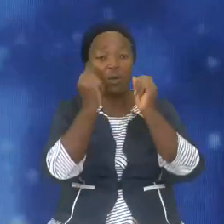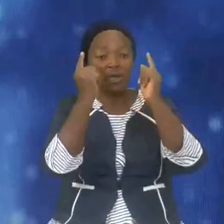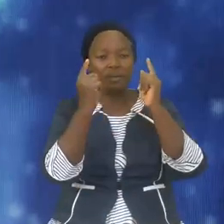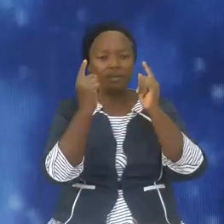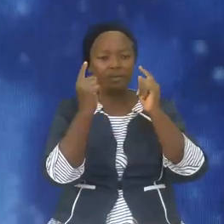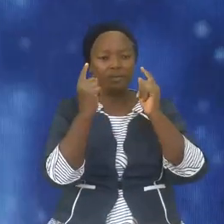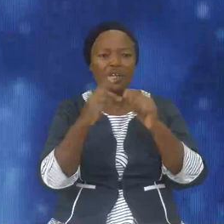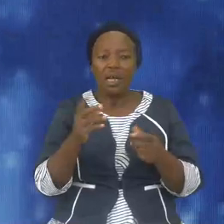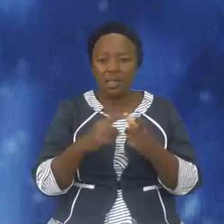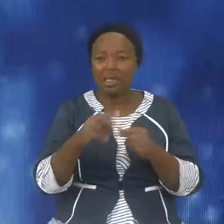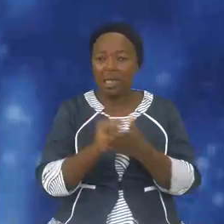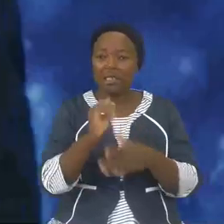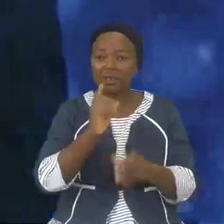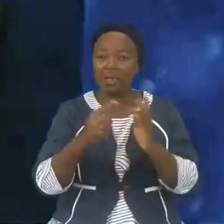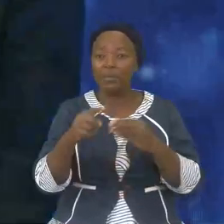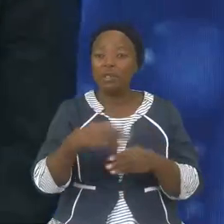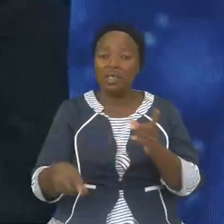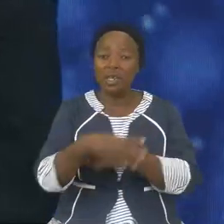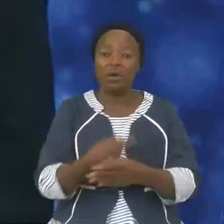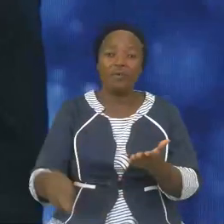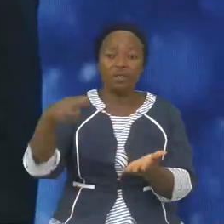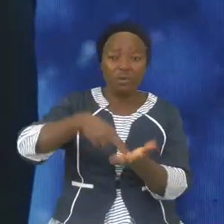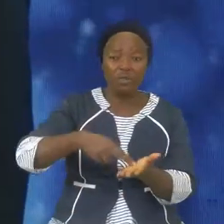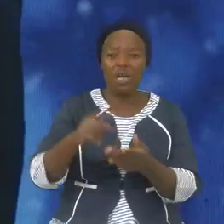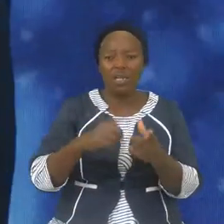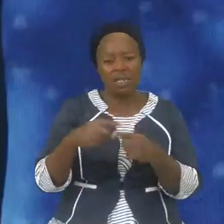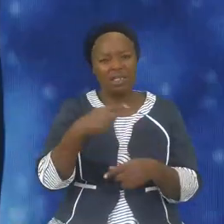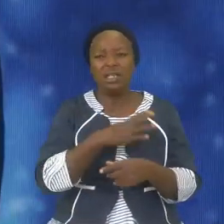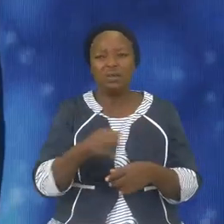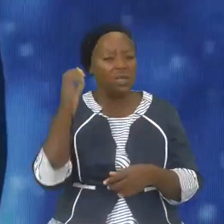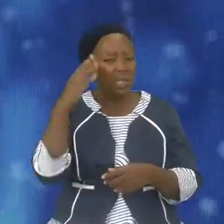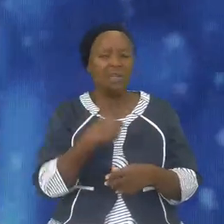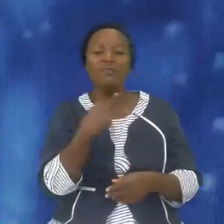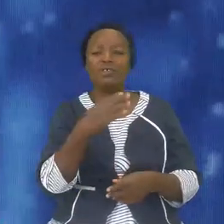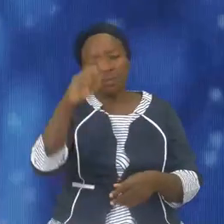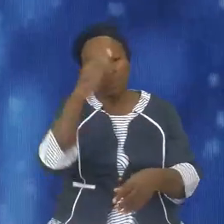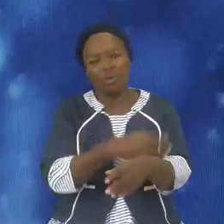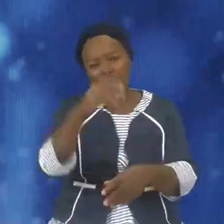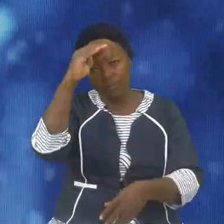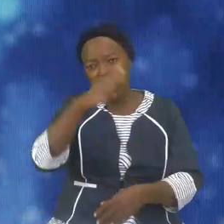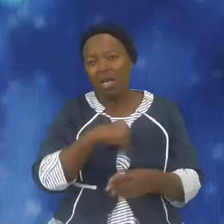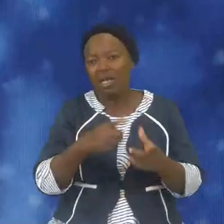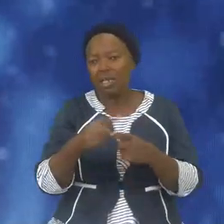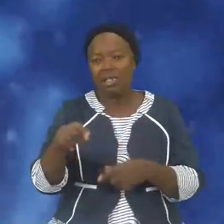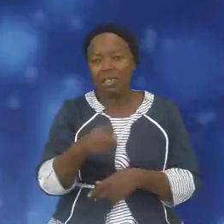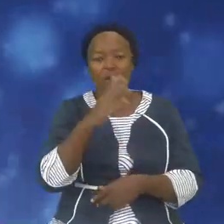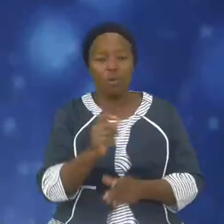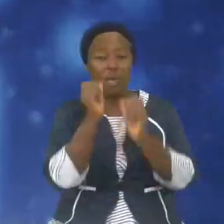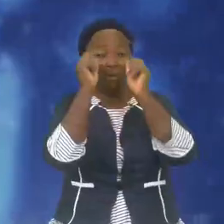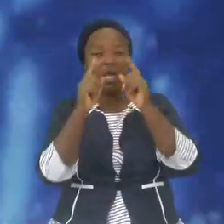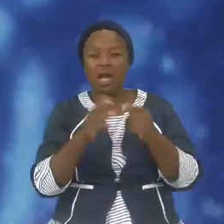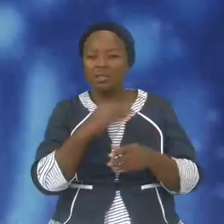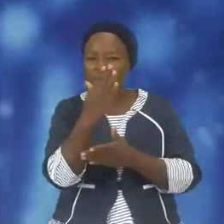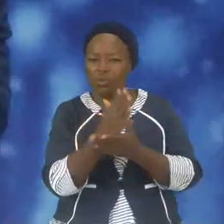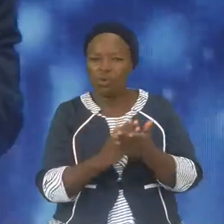Cela parle du jour de la résurrection. C'est dit qu'ils entendront la voix du Fils de